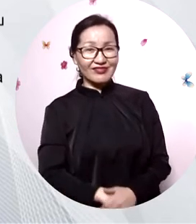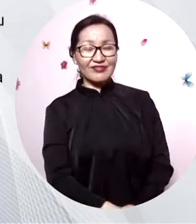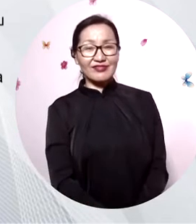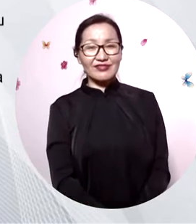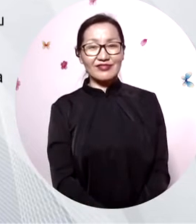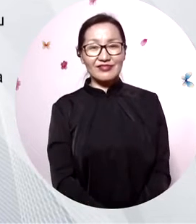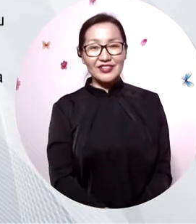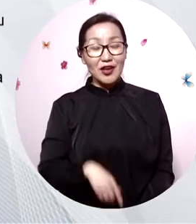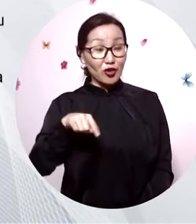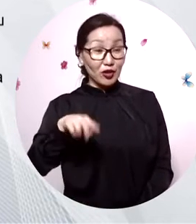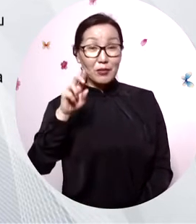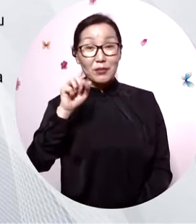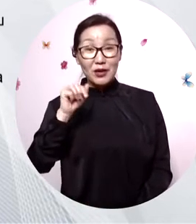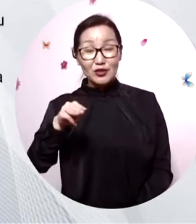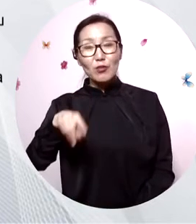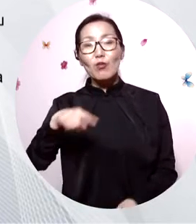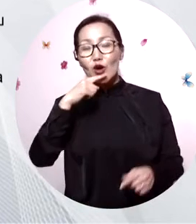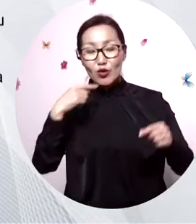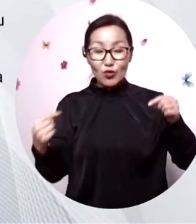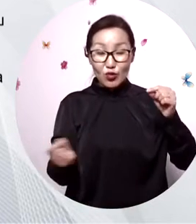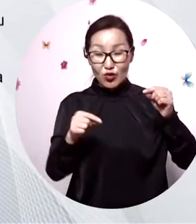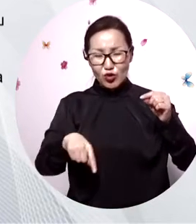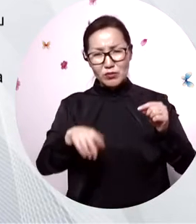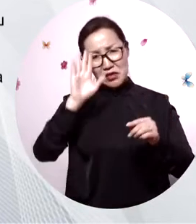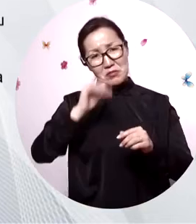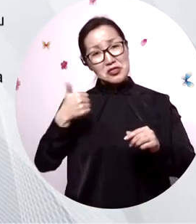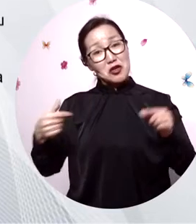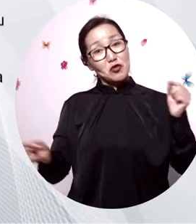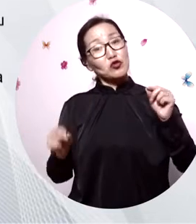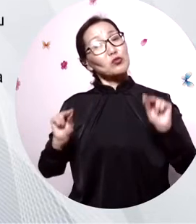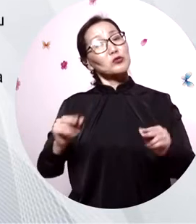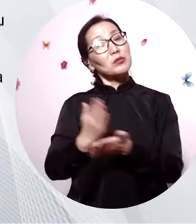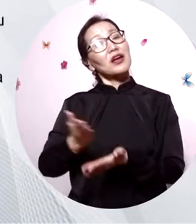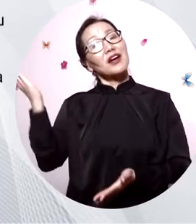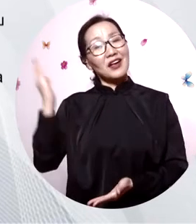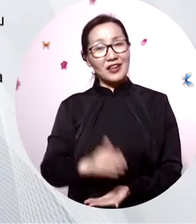зөвшөөрөв. Одоо бат морин хуур хөгжмөөр маш сайн